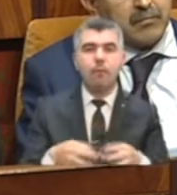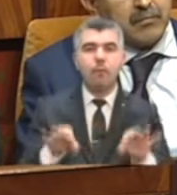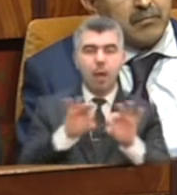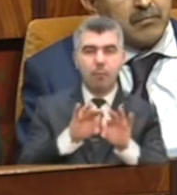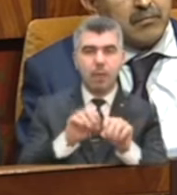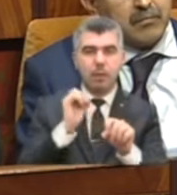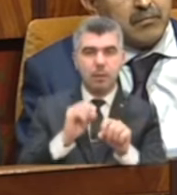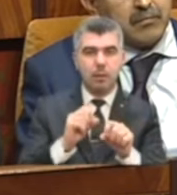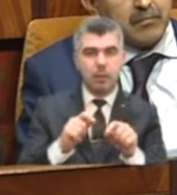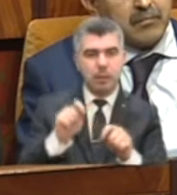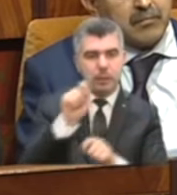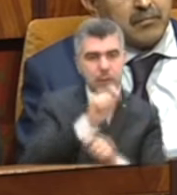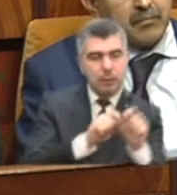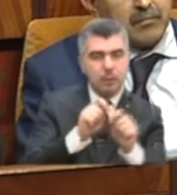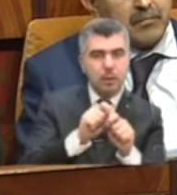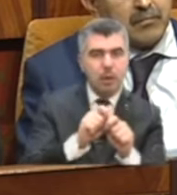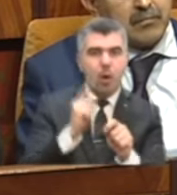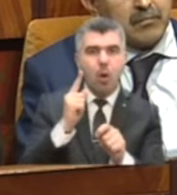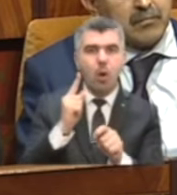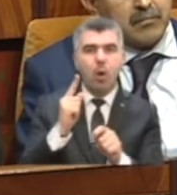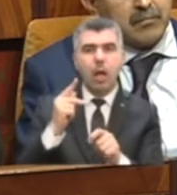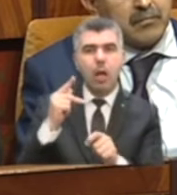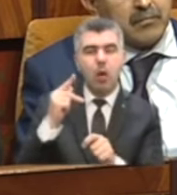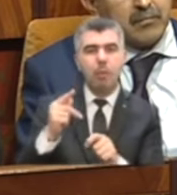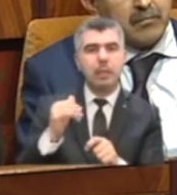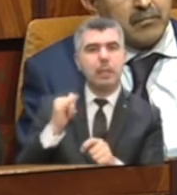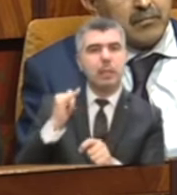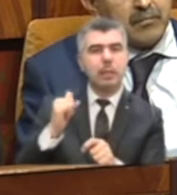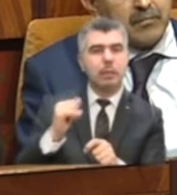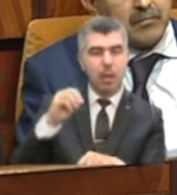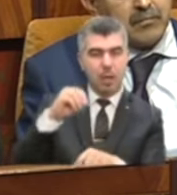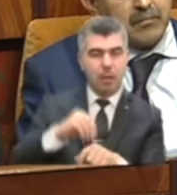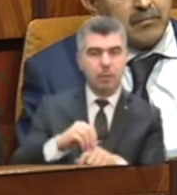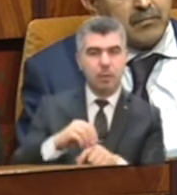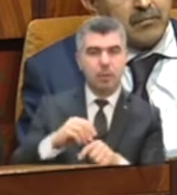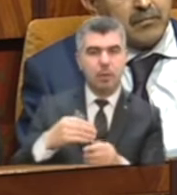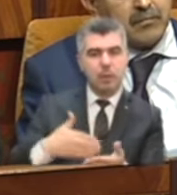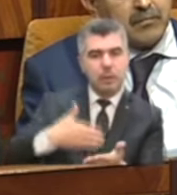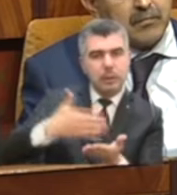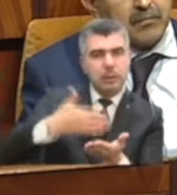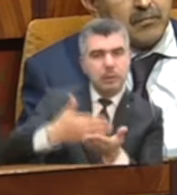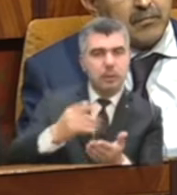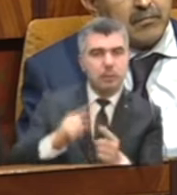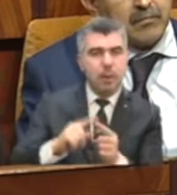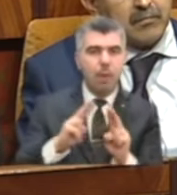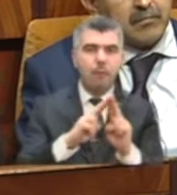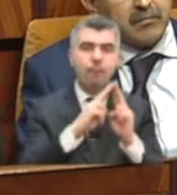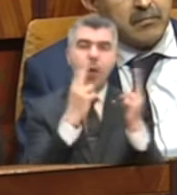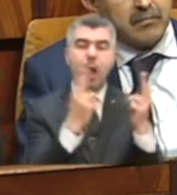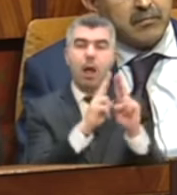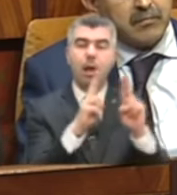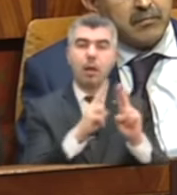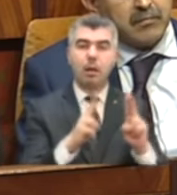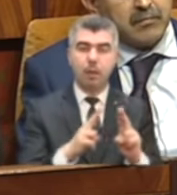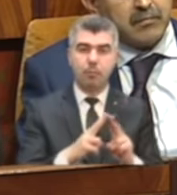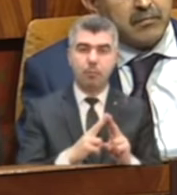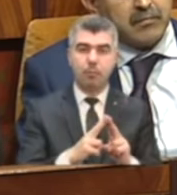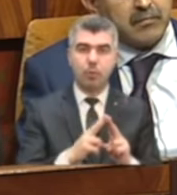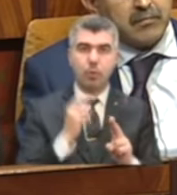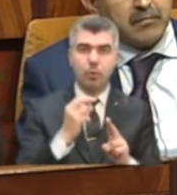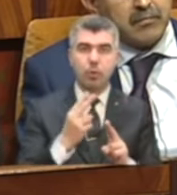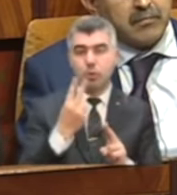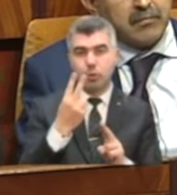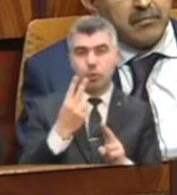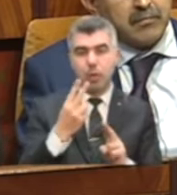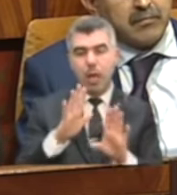كاين اونتروتيان، كاين كيلومتر كنشوفوه كيتعاود كل مرة. الحواجز والمعايير الدولية، إلا كانت هذاك ما بين جوج ديال المسارات